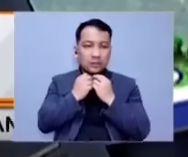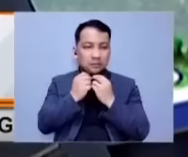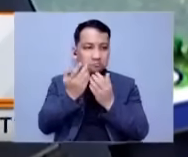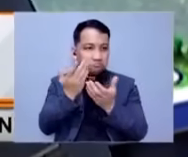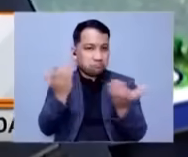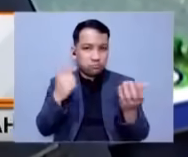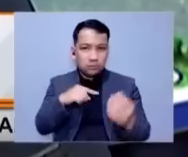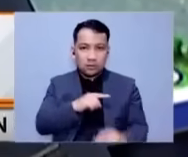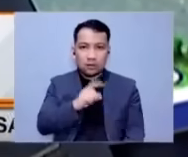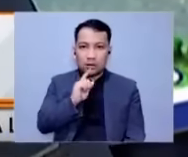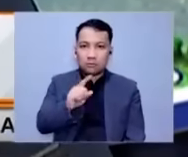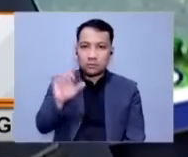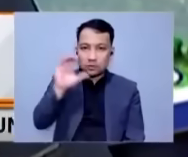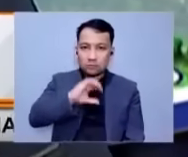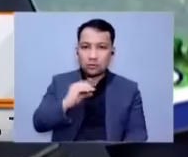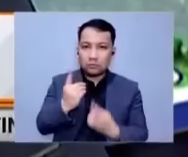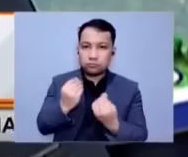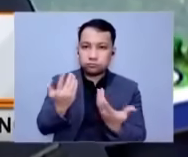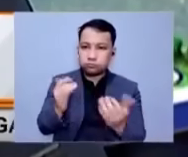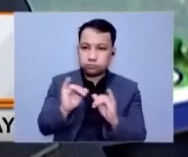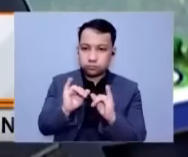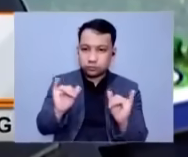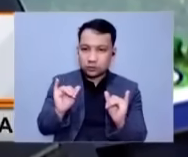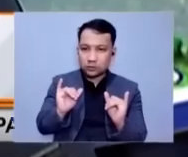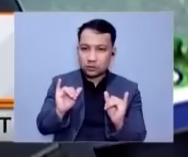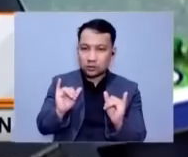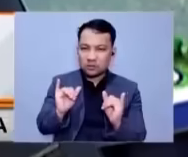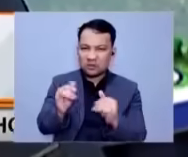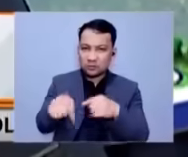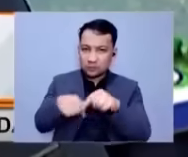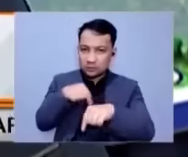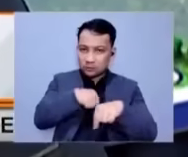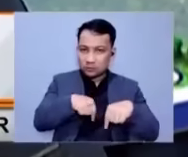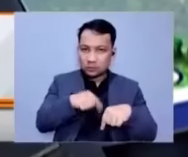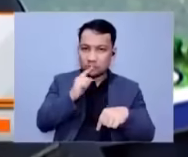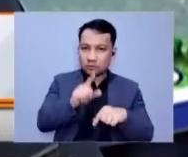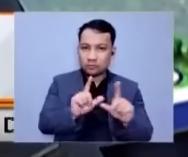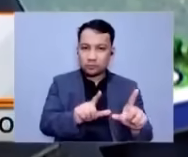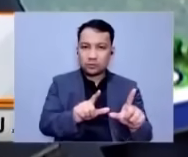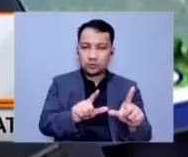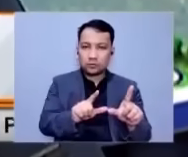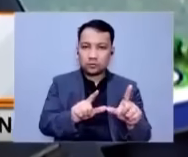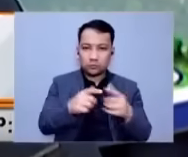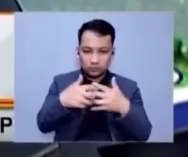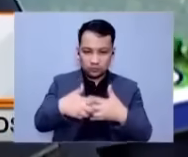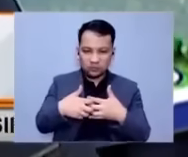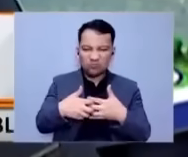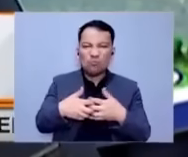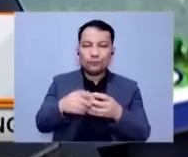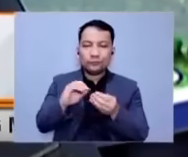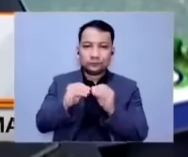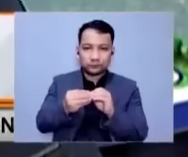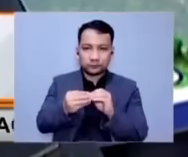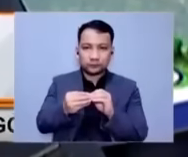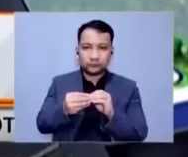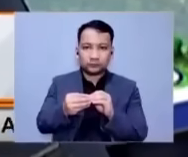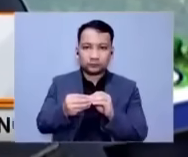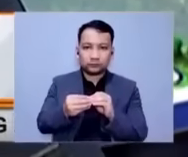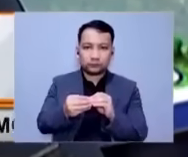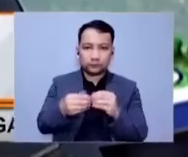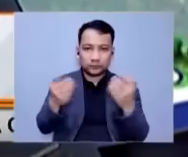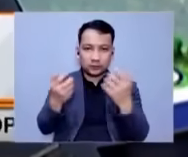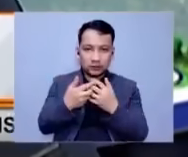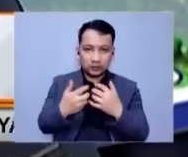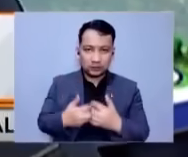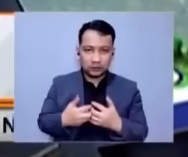yung pagsasagawa po ng macro-etching kung hindi po tampered yung mga chassis and engine number po ng mga sasakyan, kung magmamatch po ito